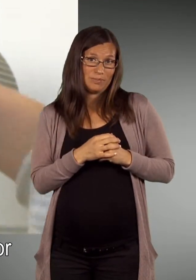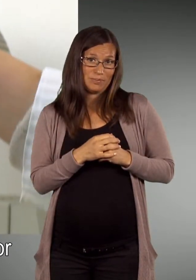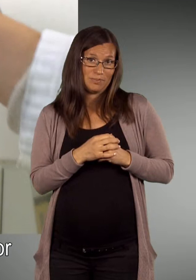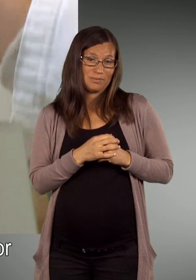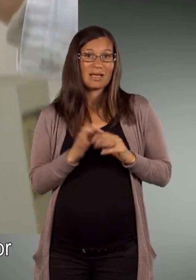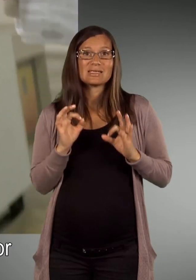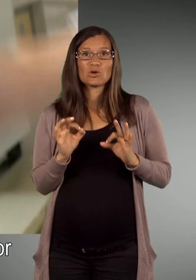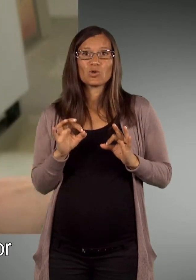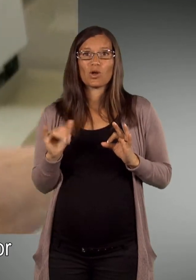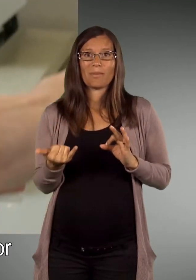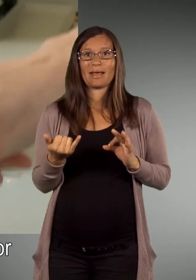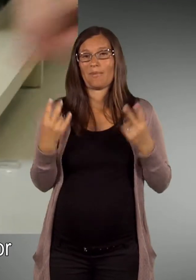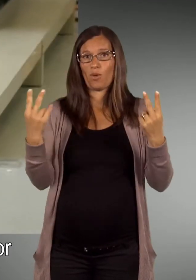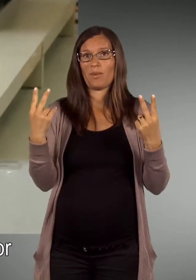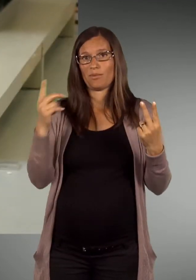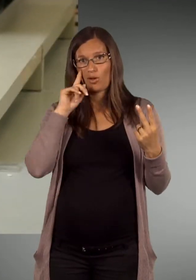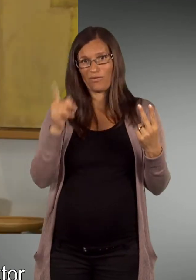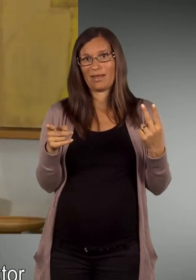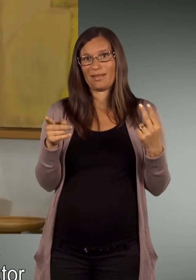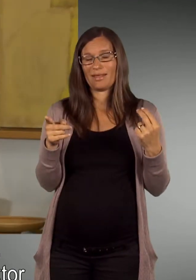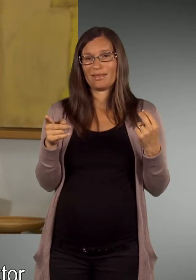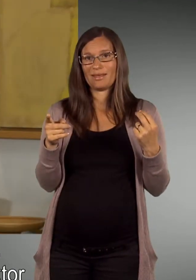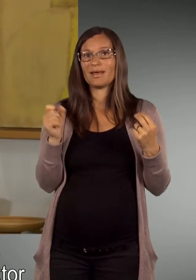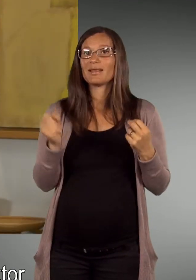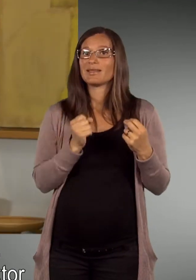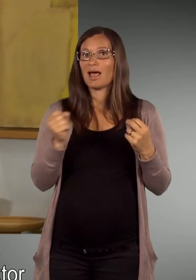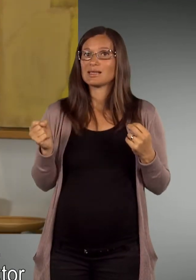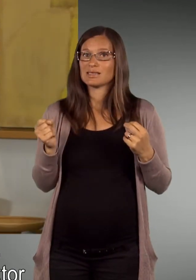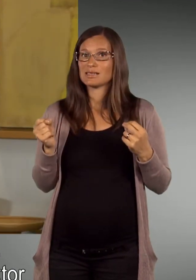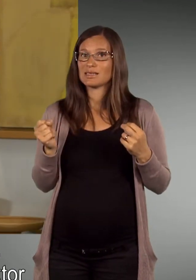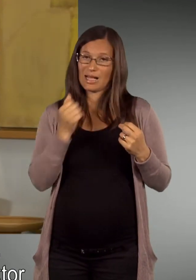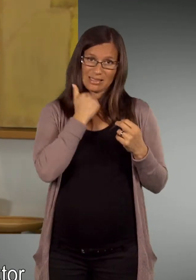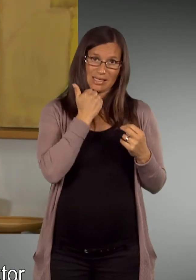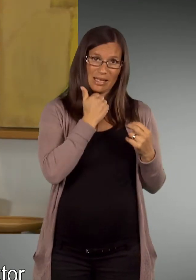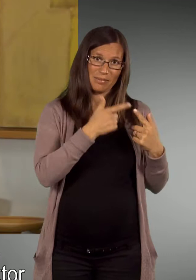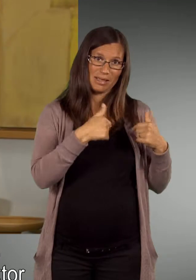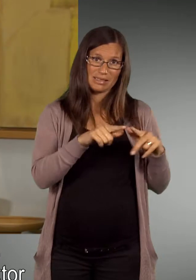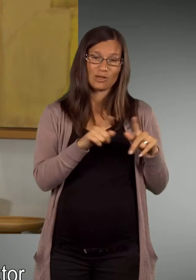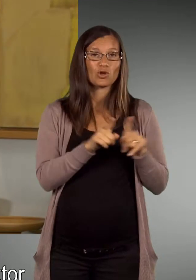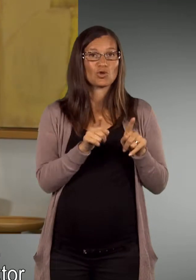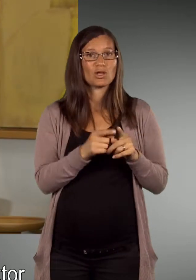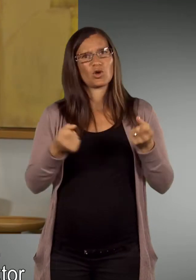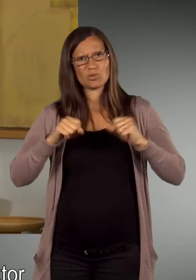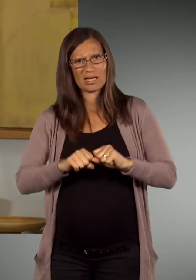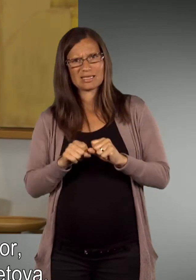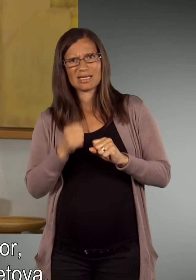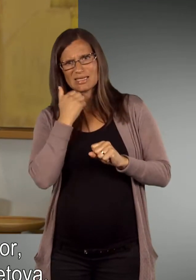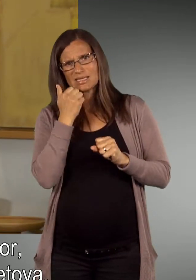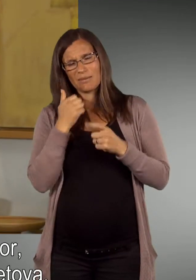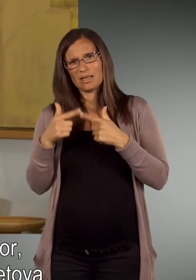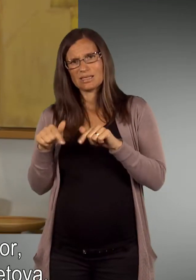No, vsekakor je pomembno vedeti, da sta zasebni sektor, torej gospodarski zasebni sektor